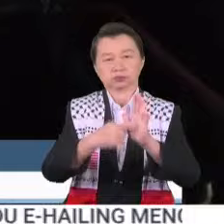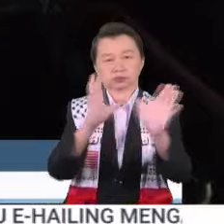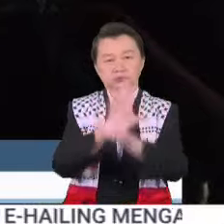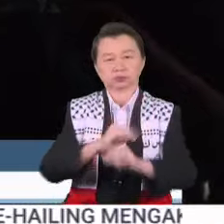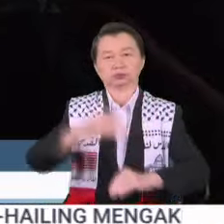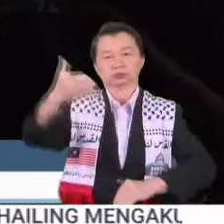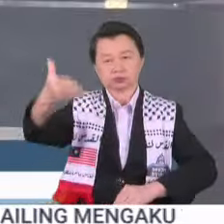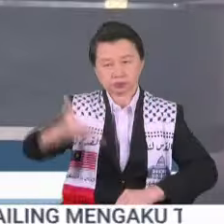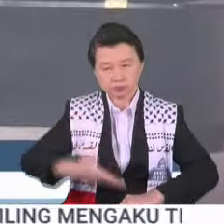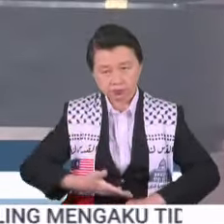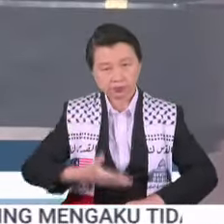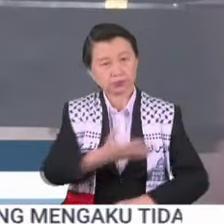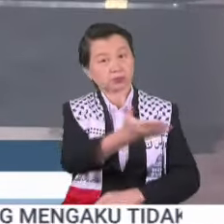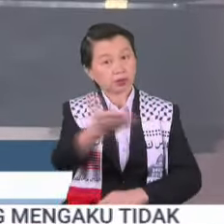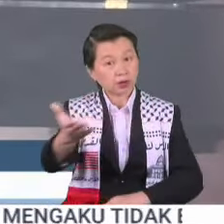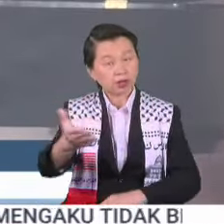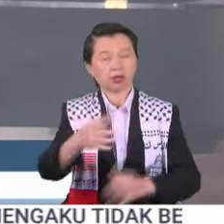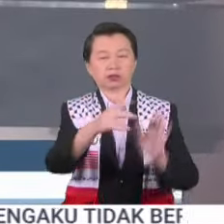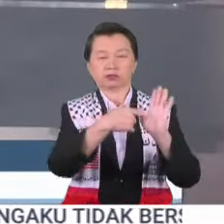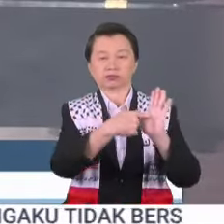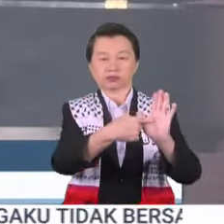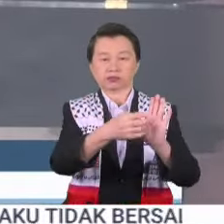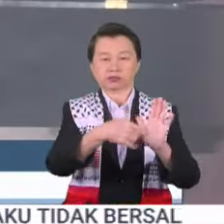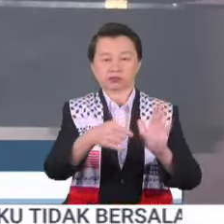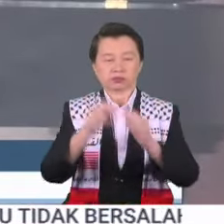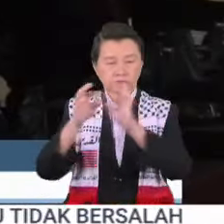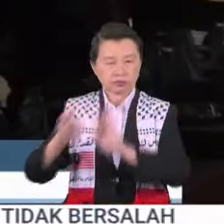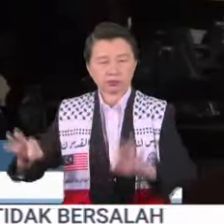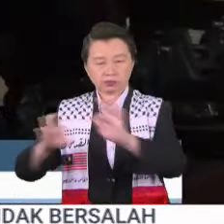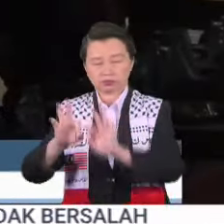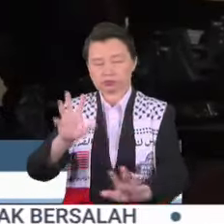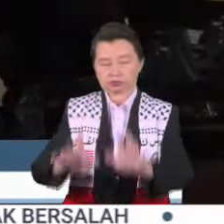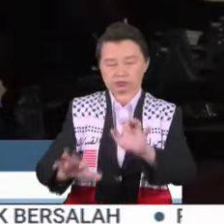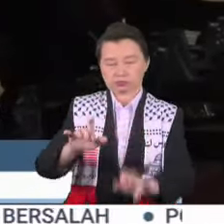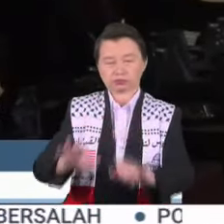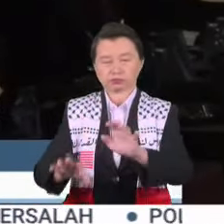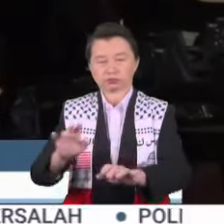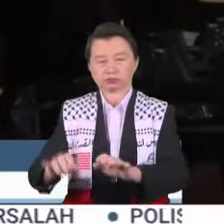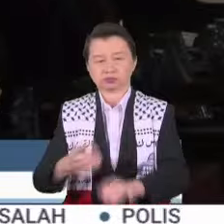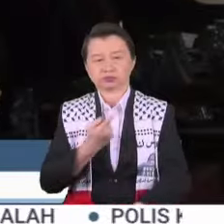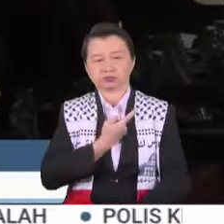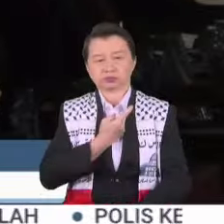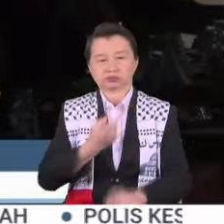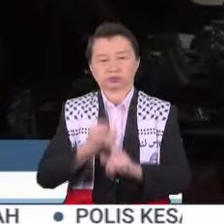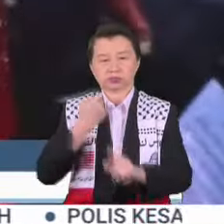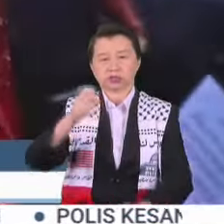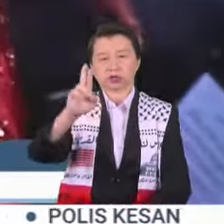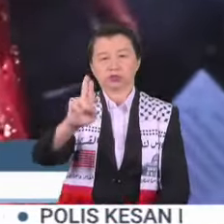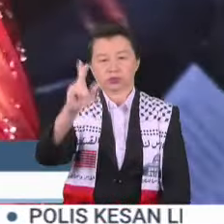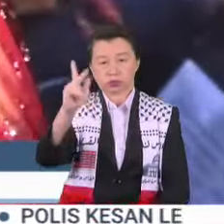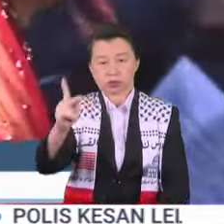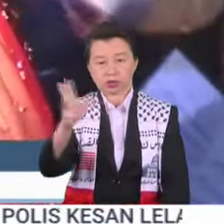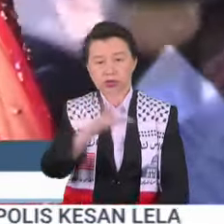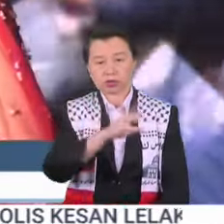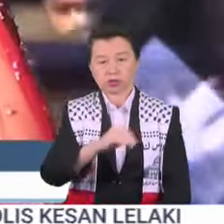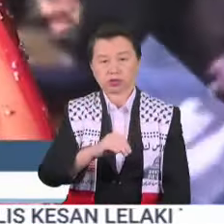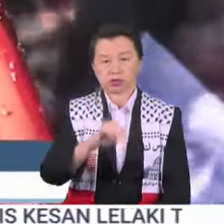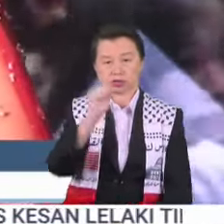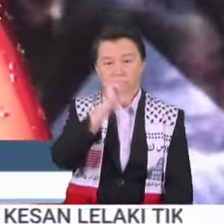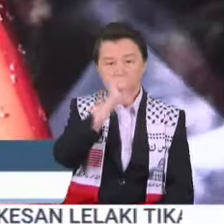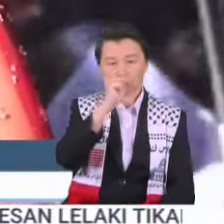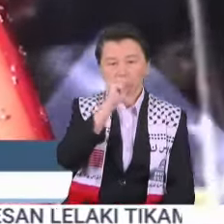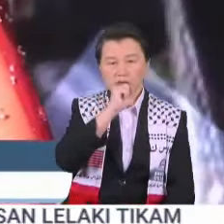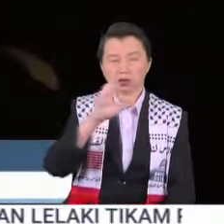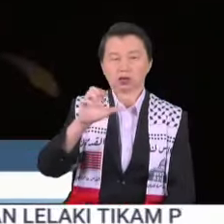Welcome You. Antara persembahan utama pula ialah piano solo oleh Bridget Yee Jantung dari United Kingdom, soprano oleh